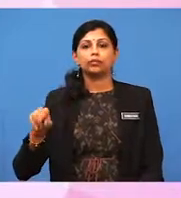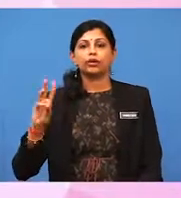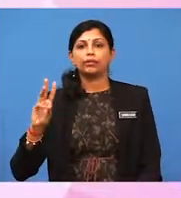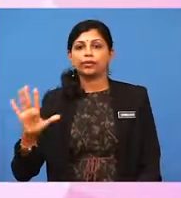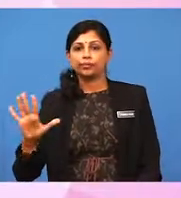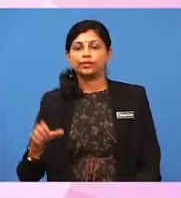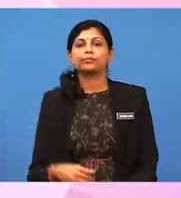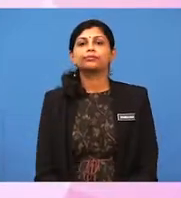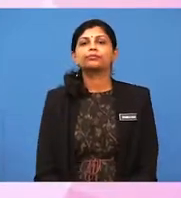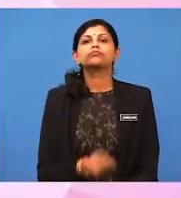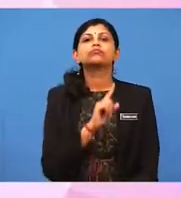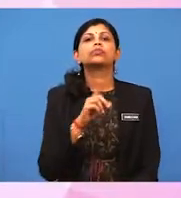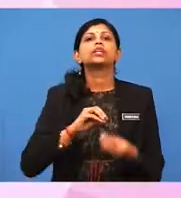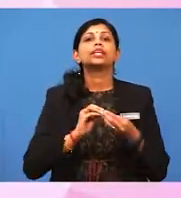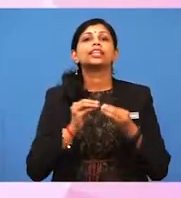453.65